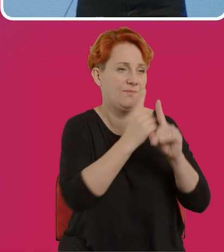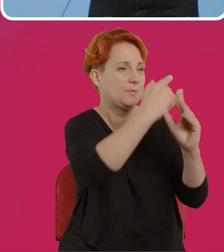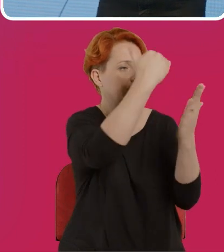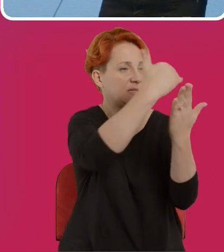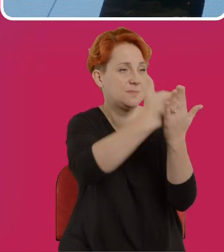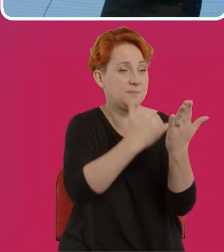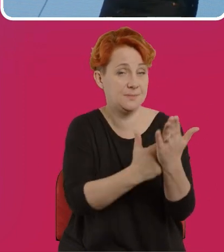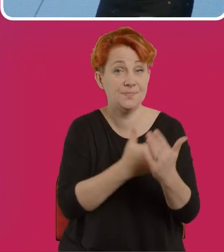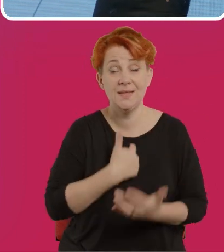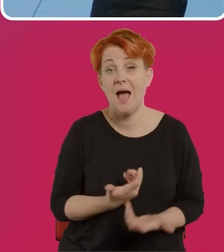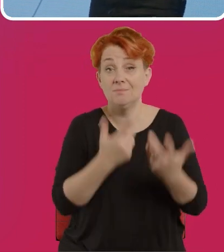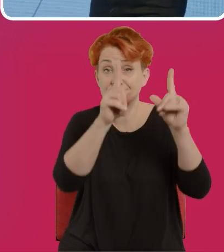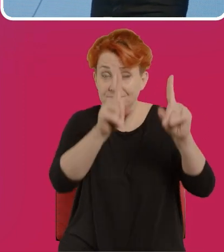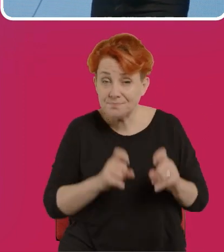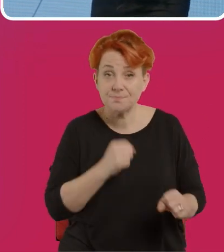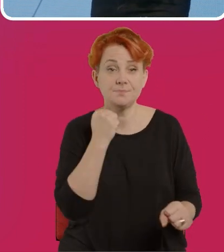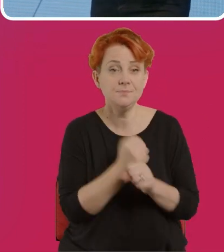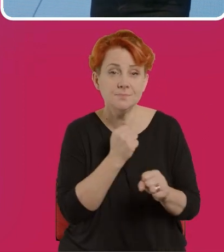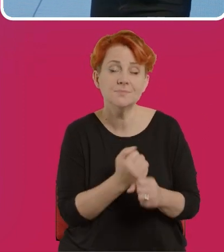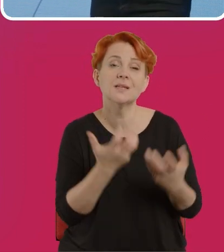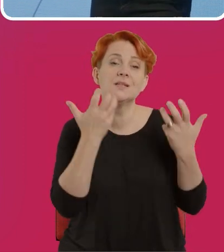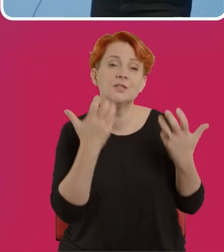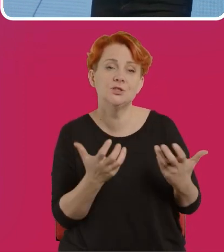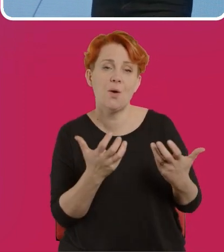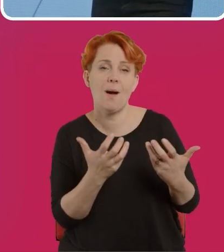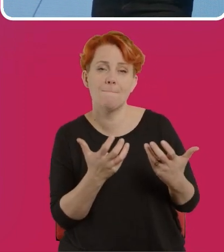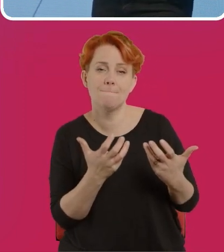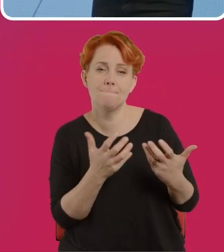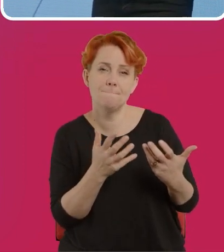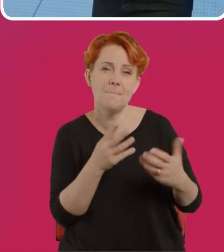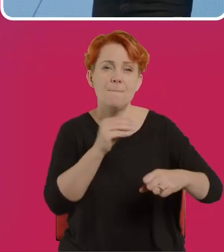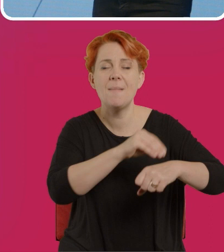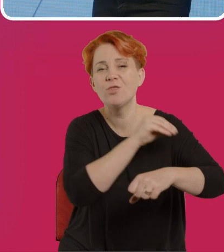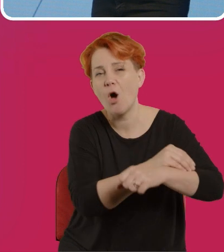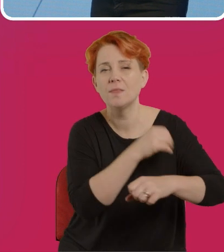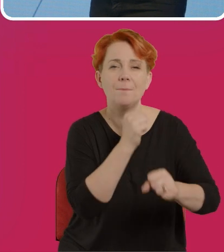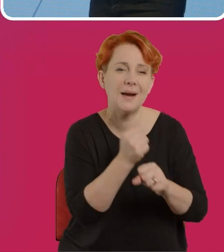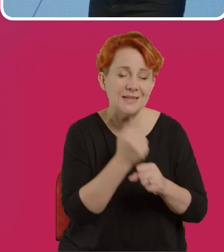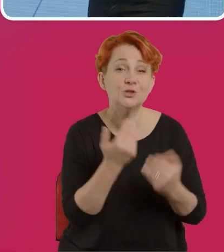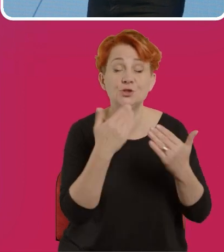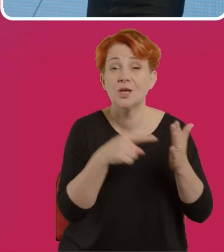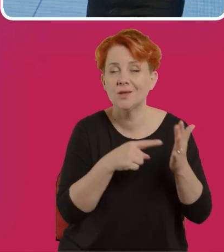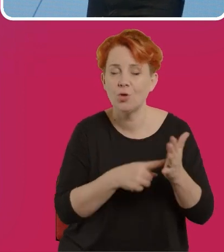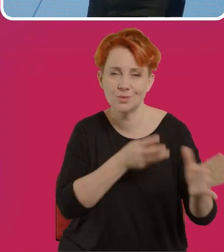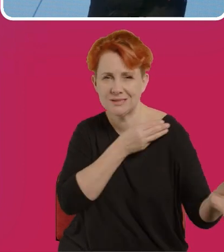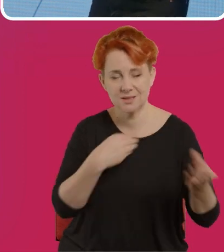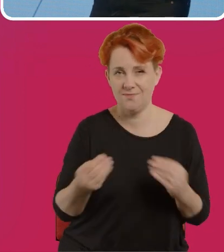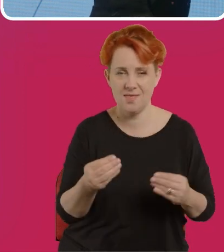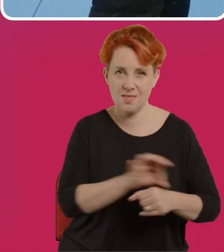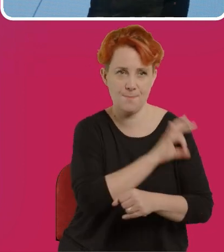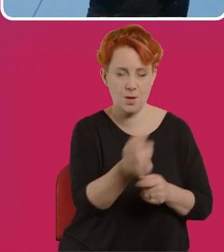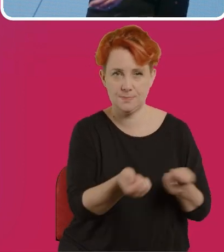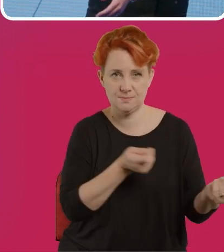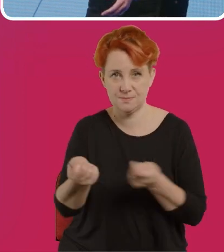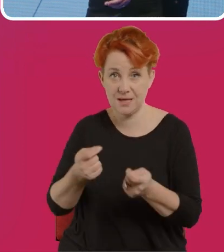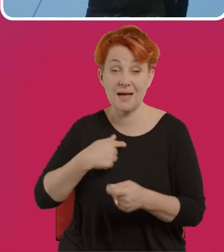bardzo pracować w formule Agile'a, czyli w takiej metodyce pracy, która pozwala na zwinne zarządzanie projektami. Ja pracuję